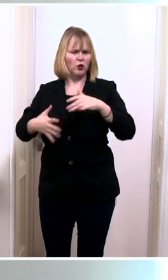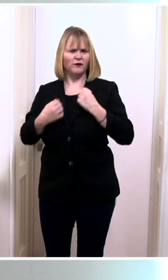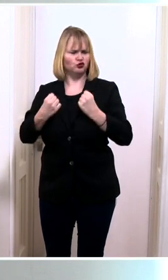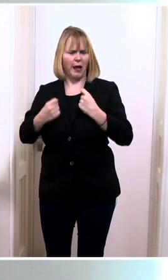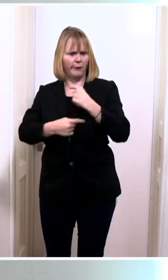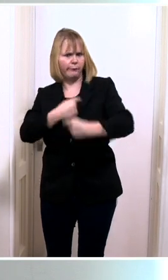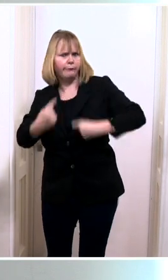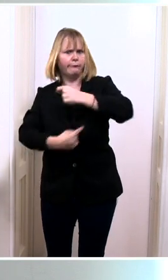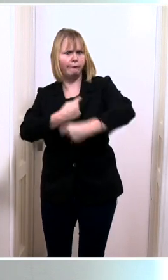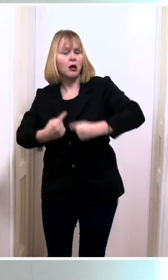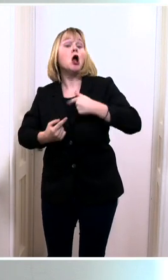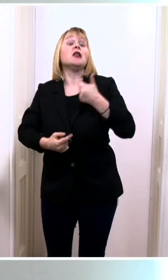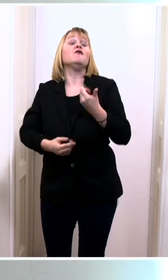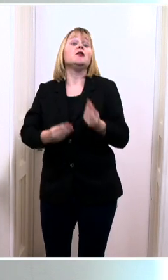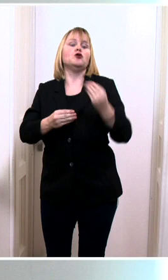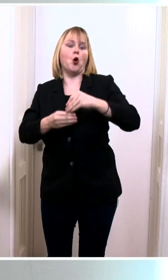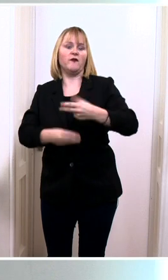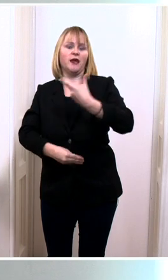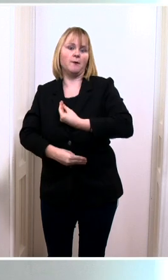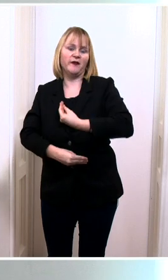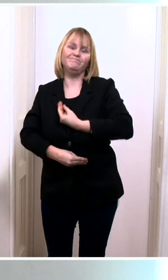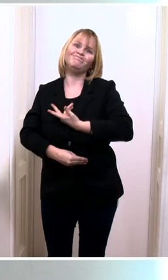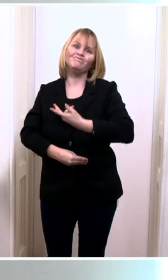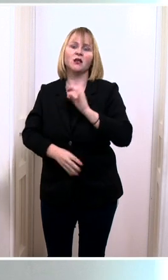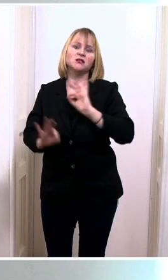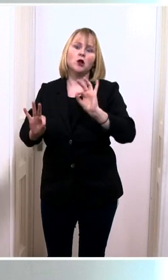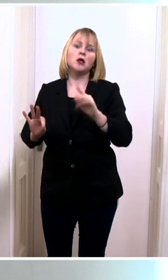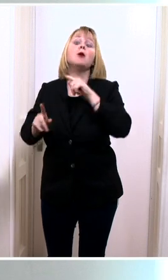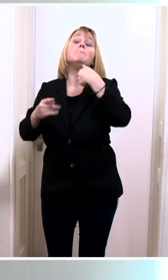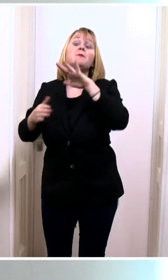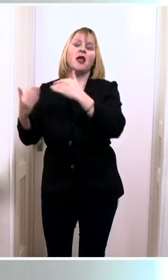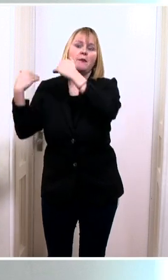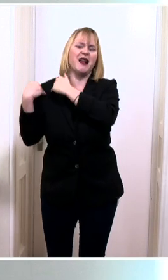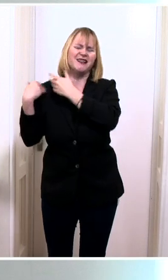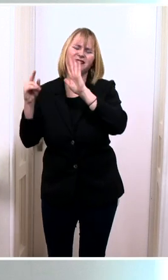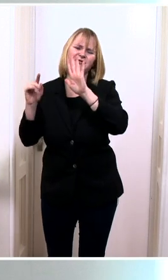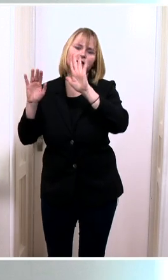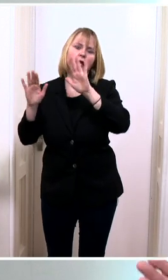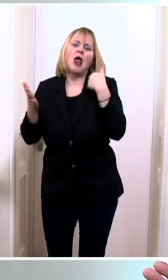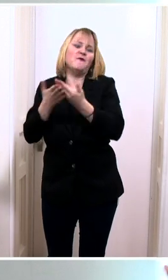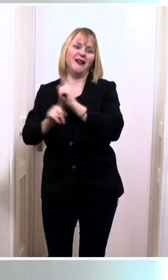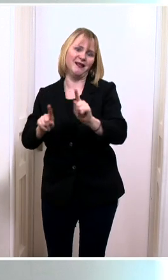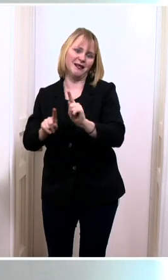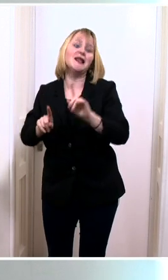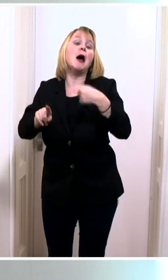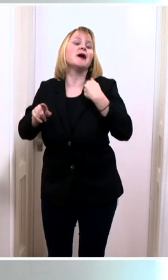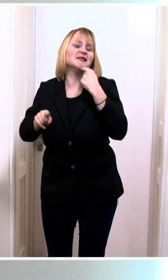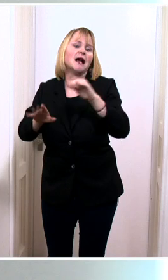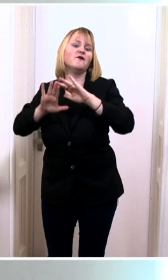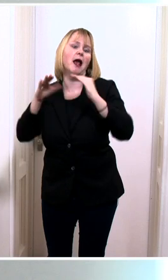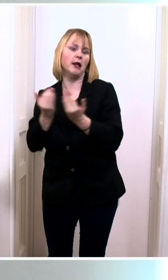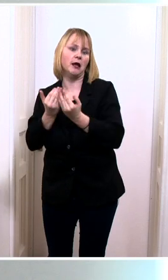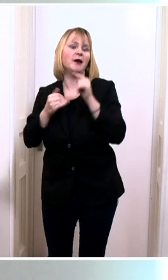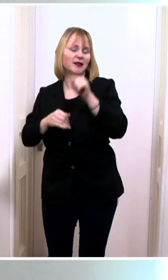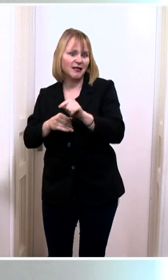diesem Moment nicht noch zusätzlich durch eine Impfung belasten. Aber ganz allgemein, die Kontraindikationen